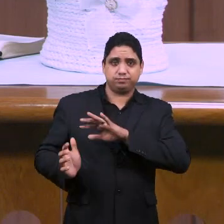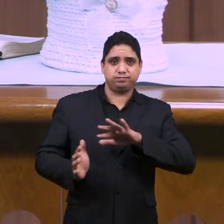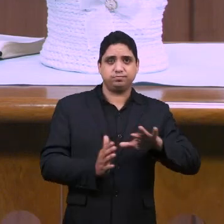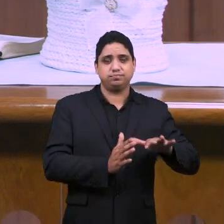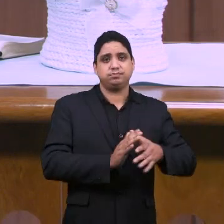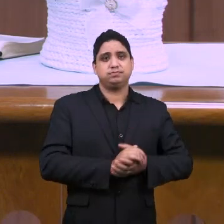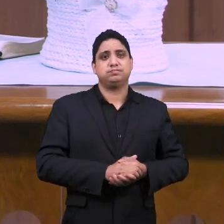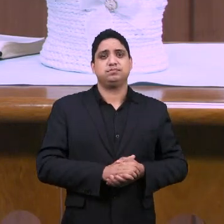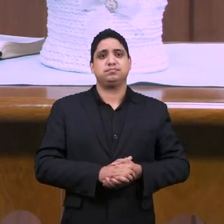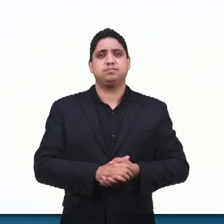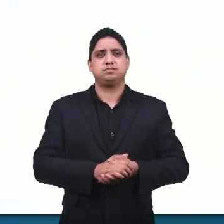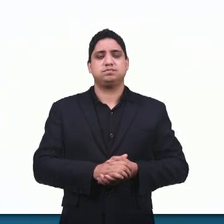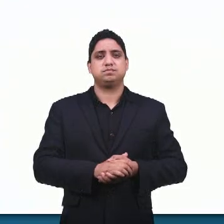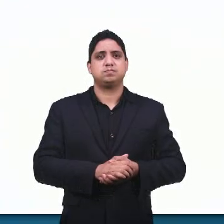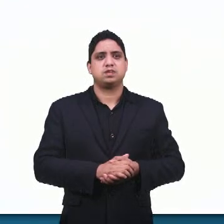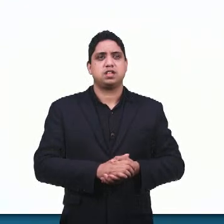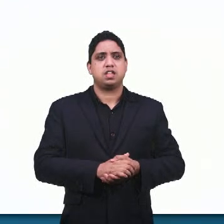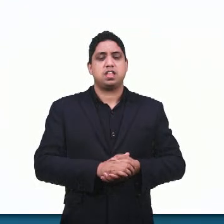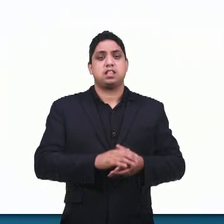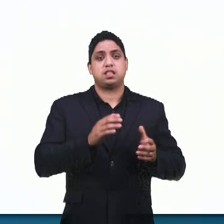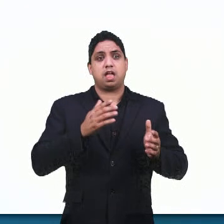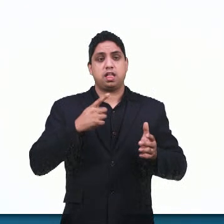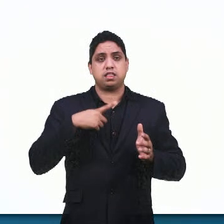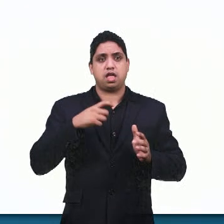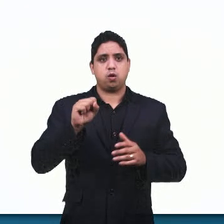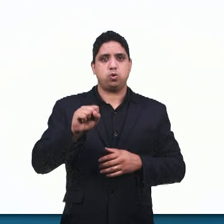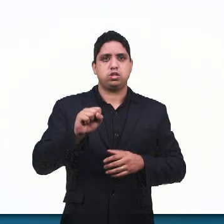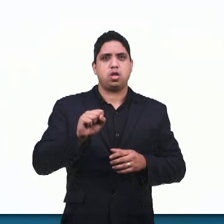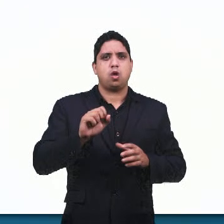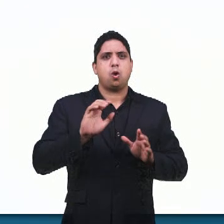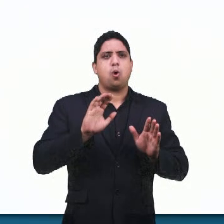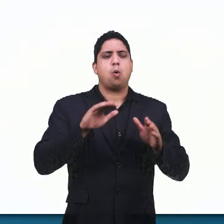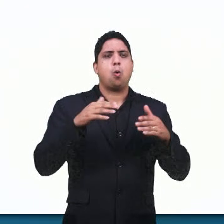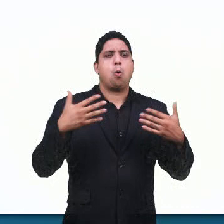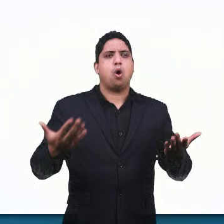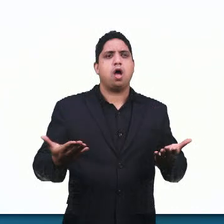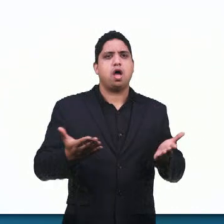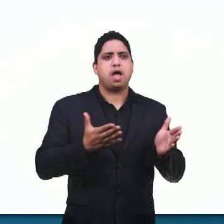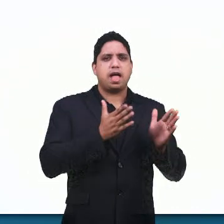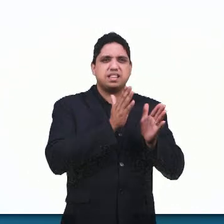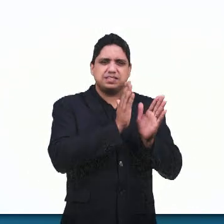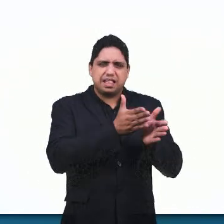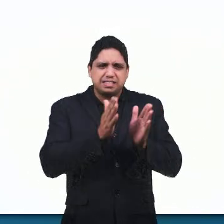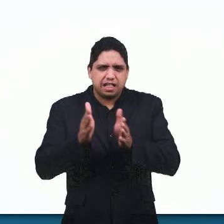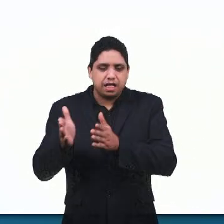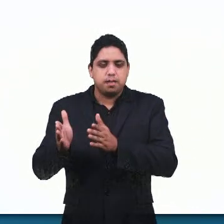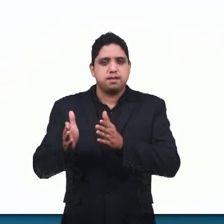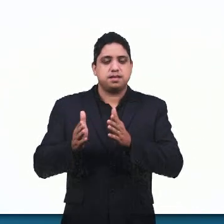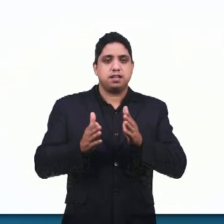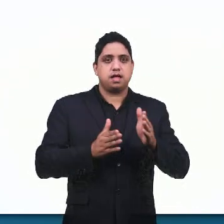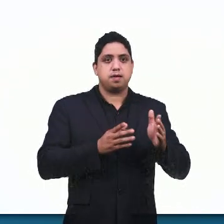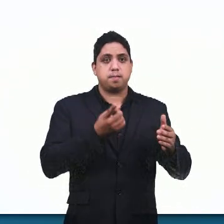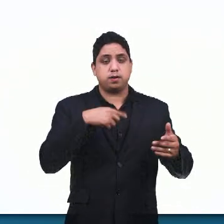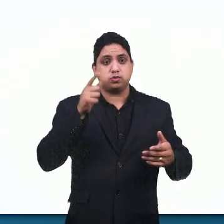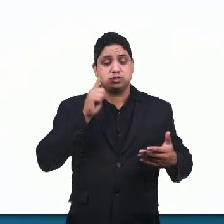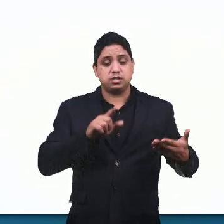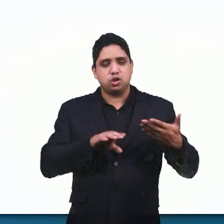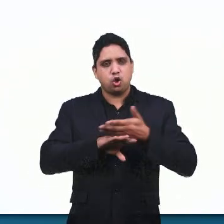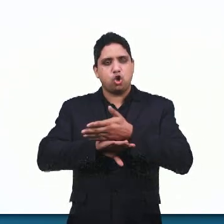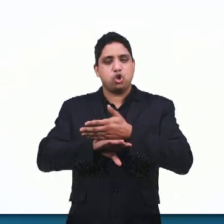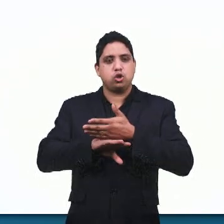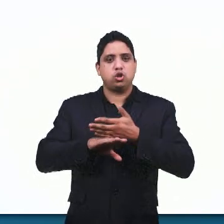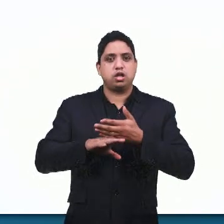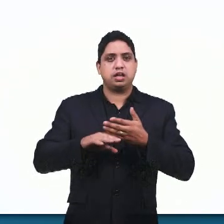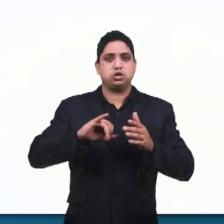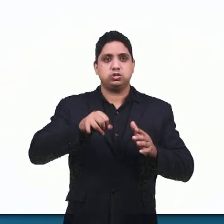pas? Ainsi, mes frères, il y a encore une ici. Quelles sont les étapes pour le passage du Jourdain que nous